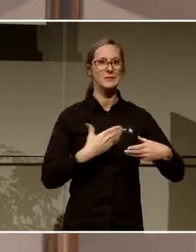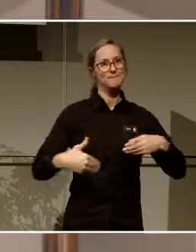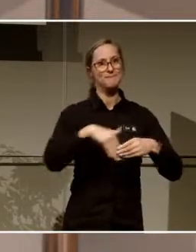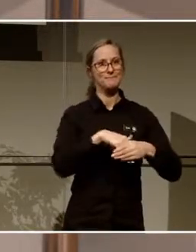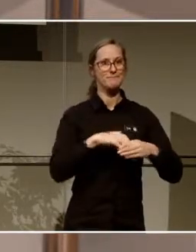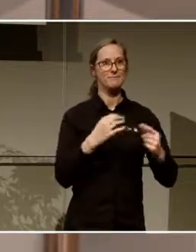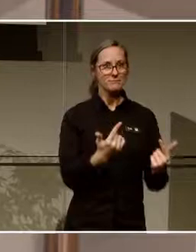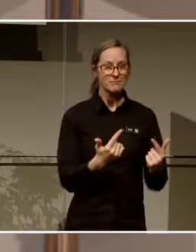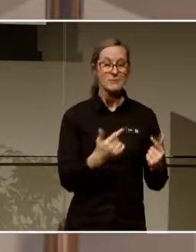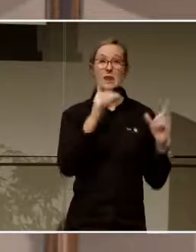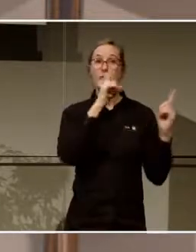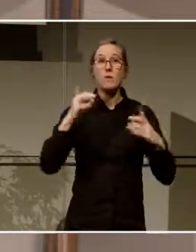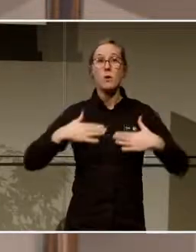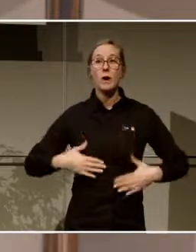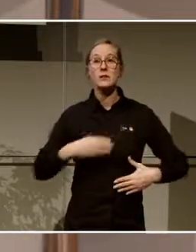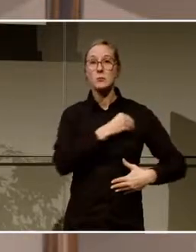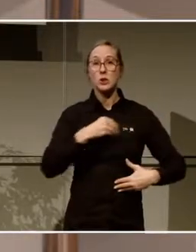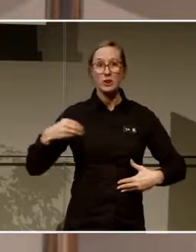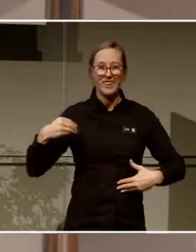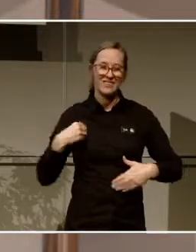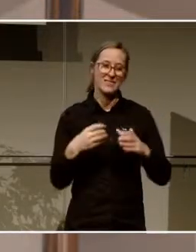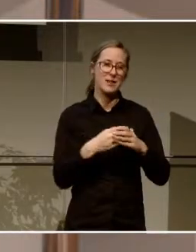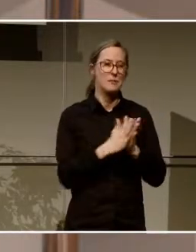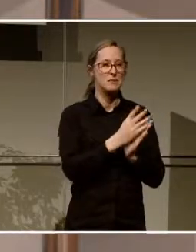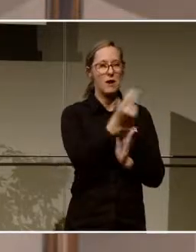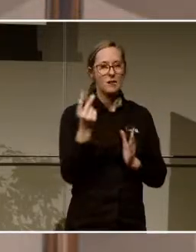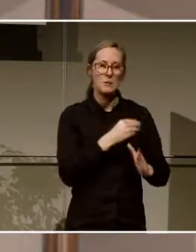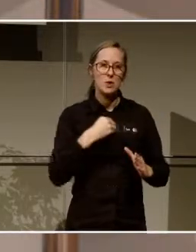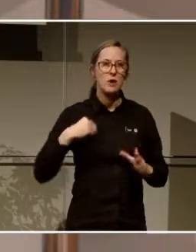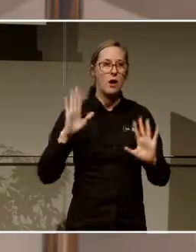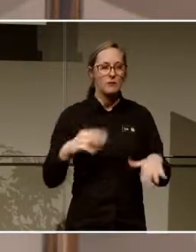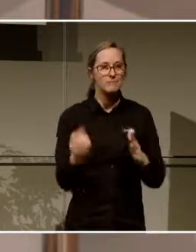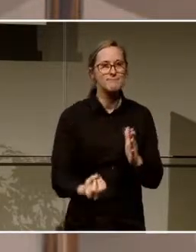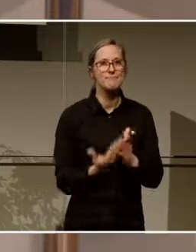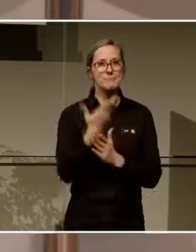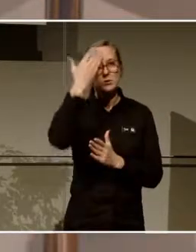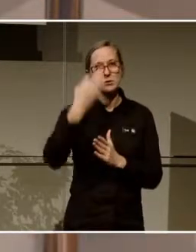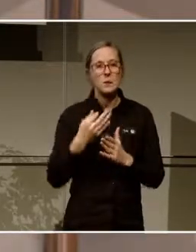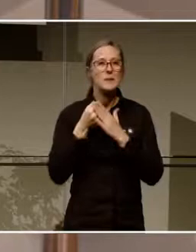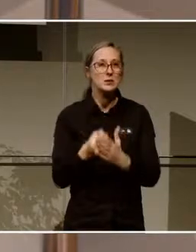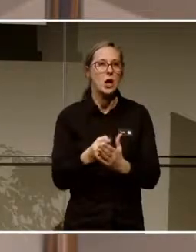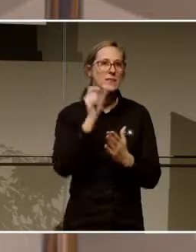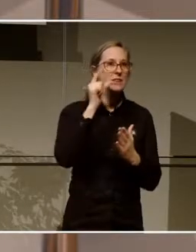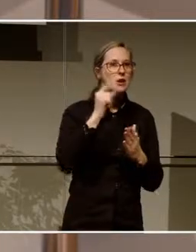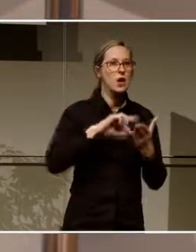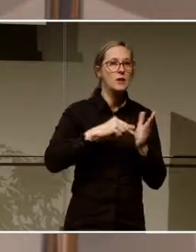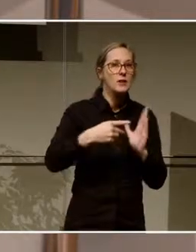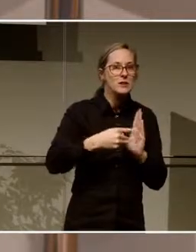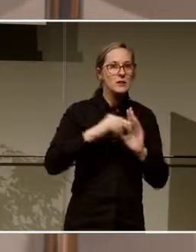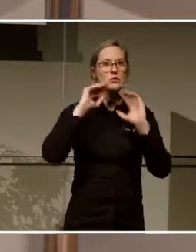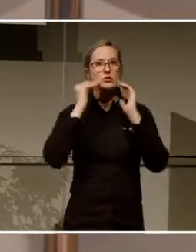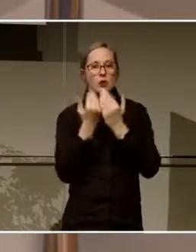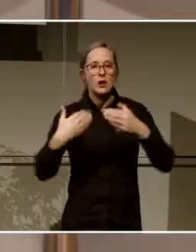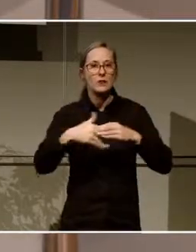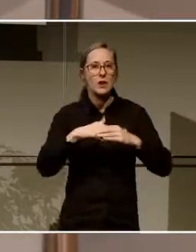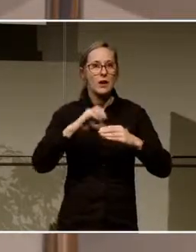Och Folkhälsomyndigheten har med andra myndigheter tagit fram ett kunskapsstöd. Digital teknik för social delaktighet bland äldre